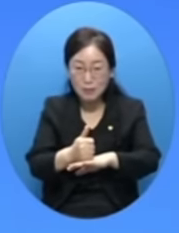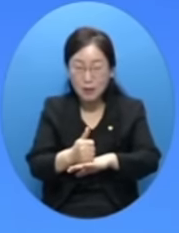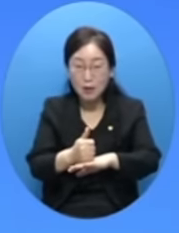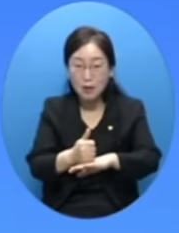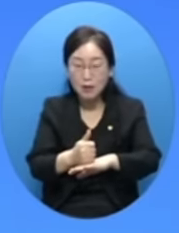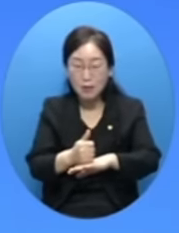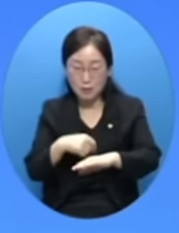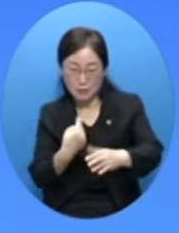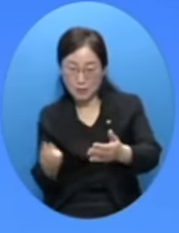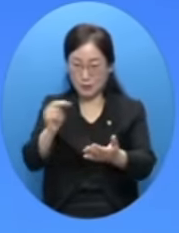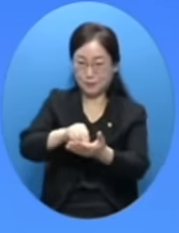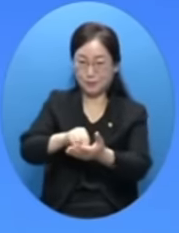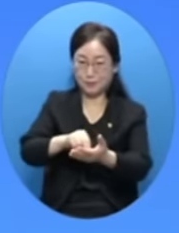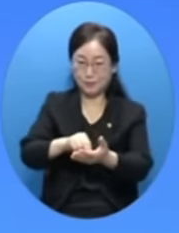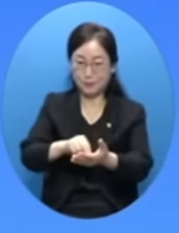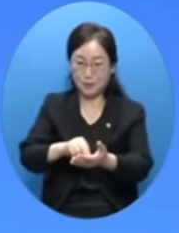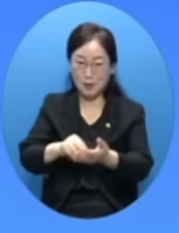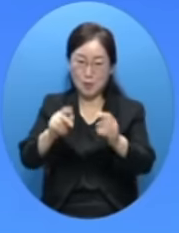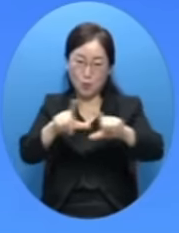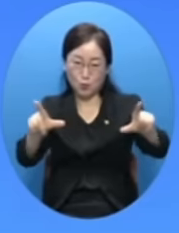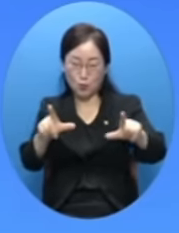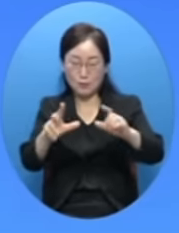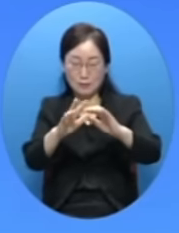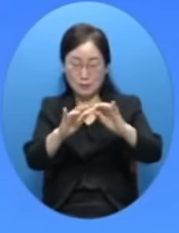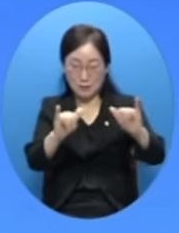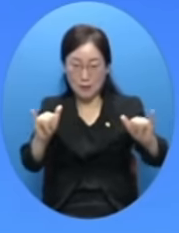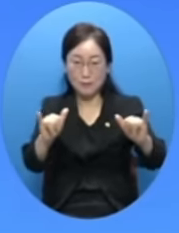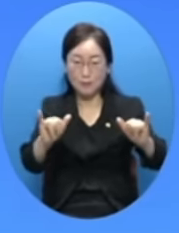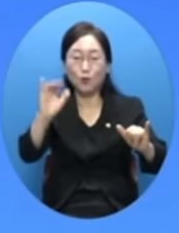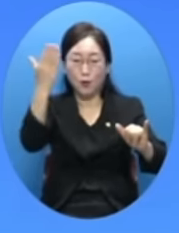자립하게 돼서 일상생활을 하게 된 분의 얘기를 들어보니까